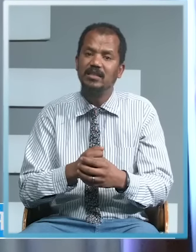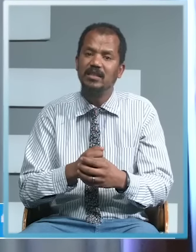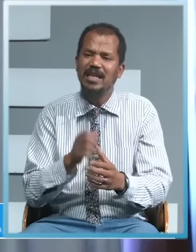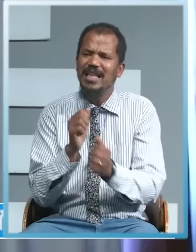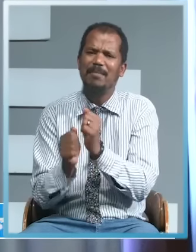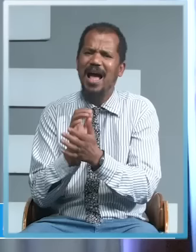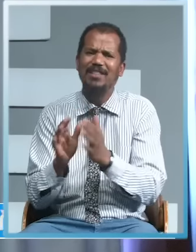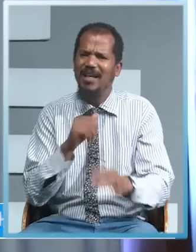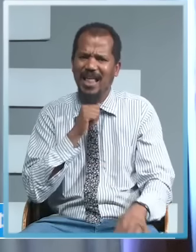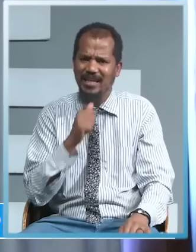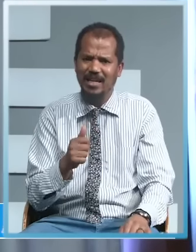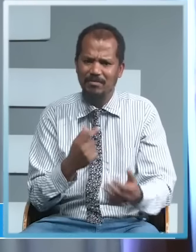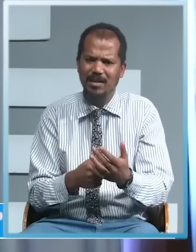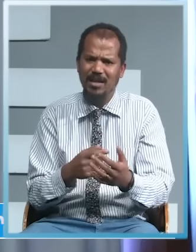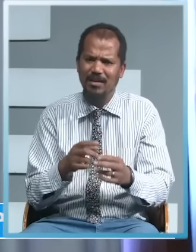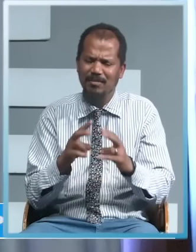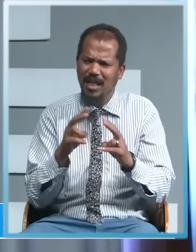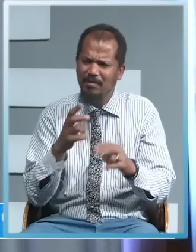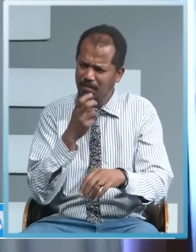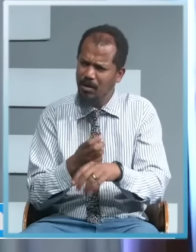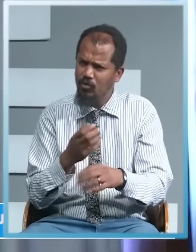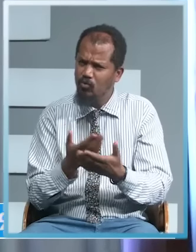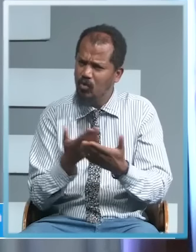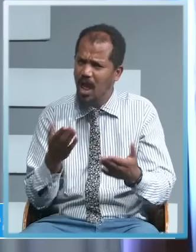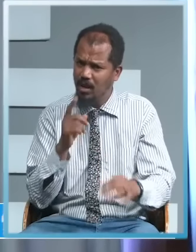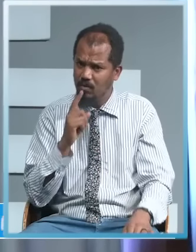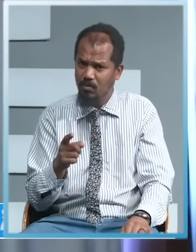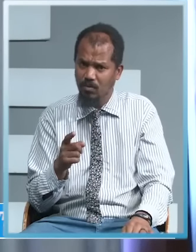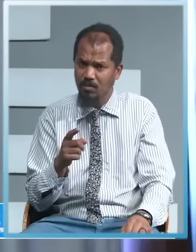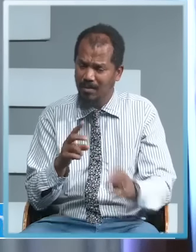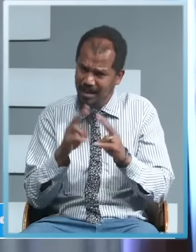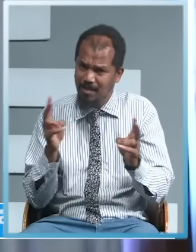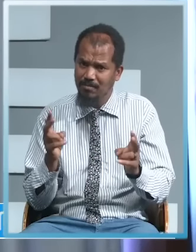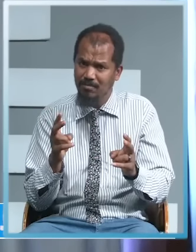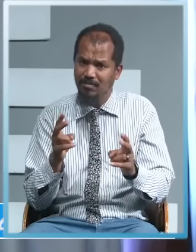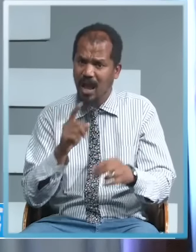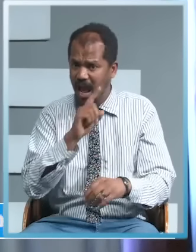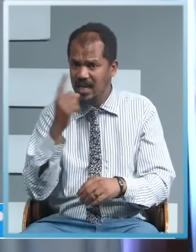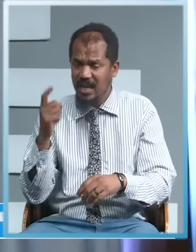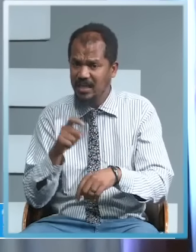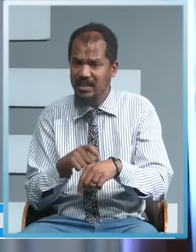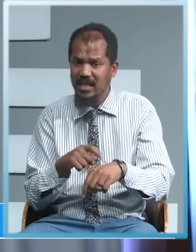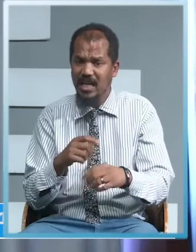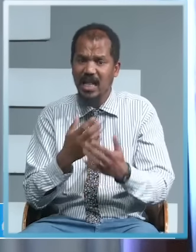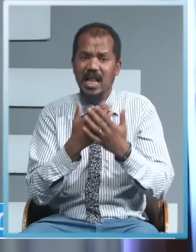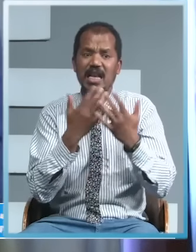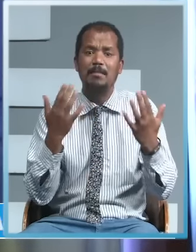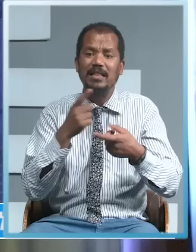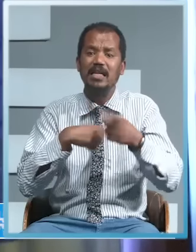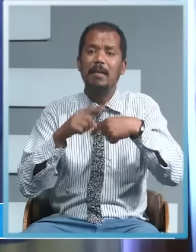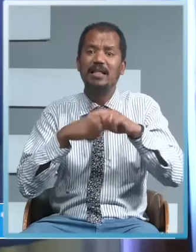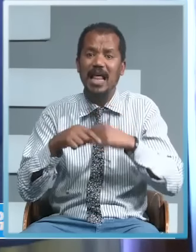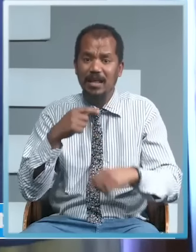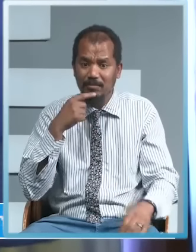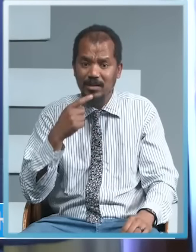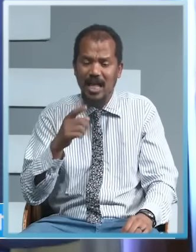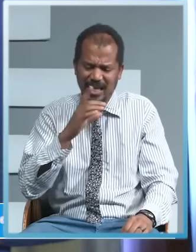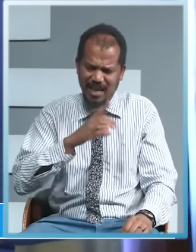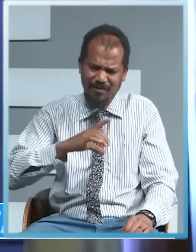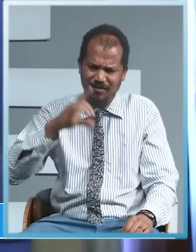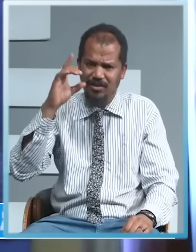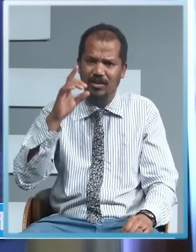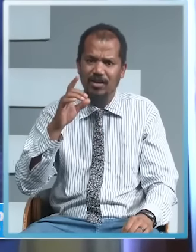የማጥባት አይደለም እ በጣም ክሪቲካል ኢሹ ነው በነገራችን ላይ በጣም አንዳንድ ጊዜ ልማት እናመጣለን ብለን